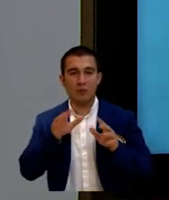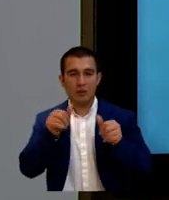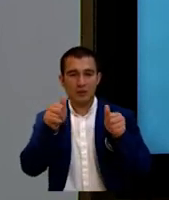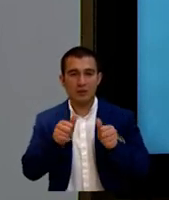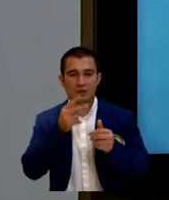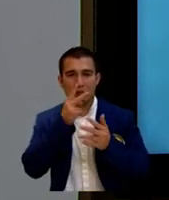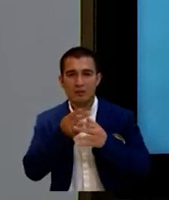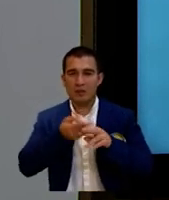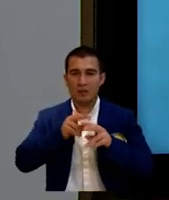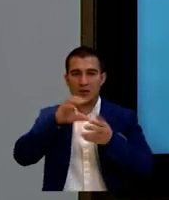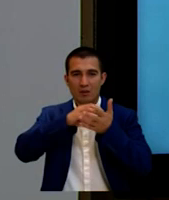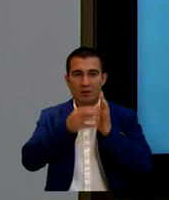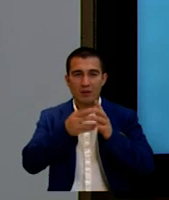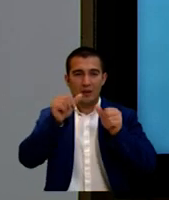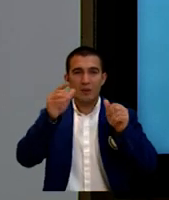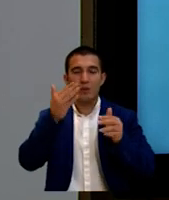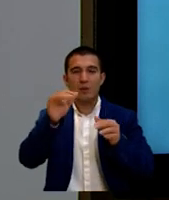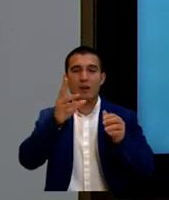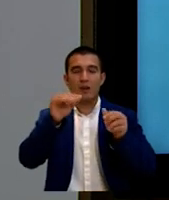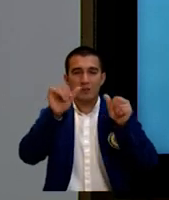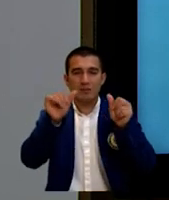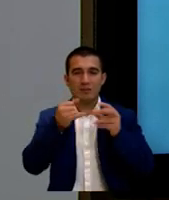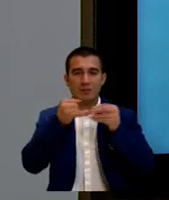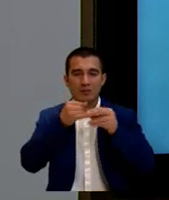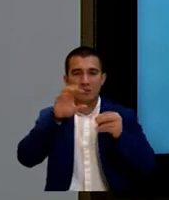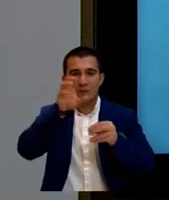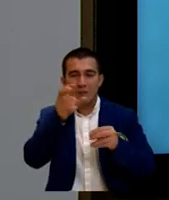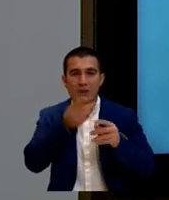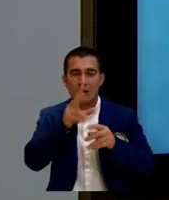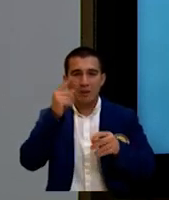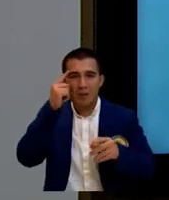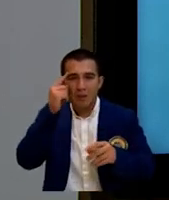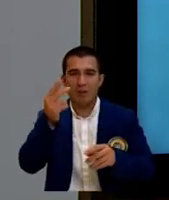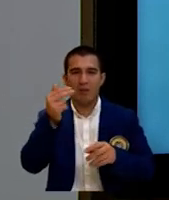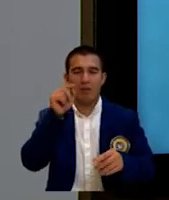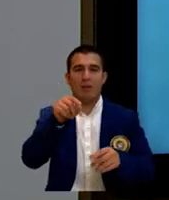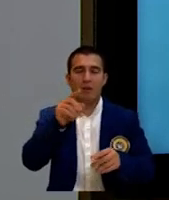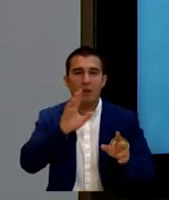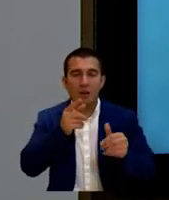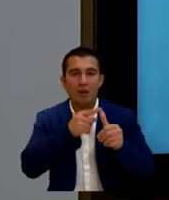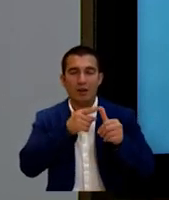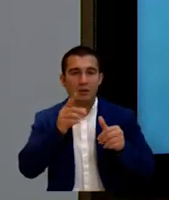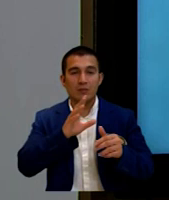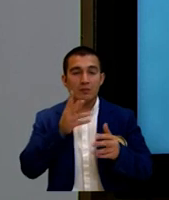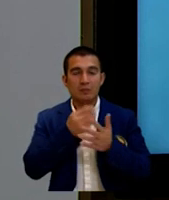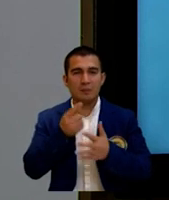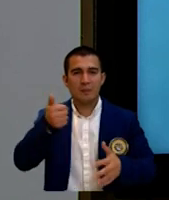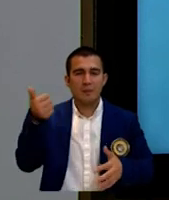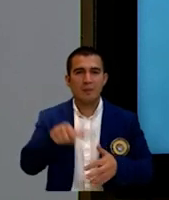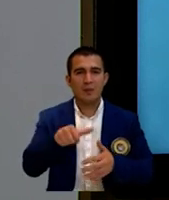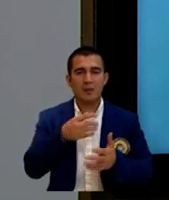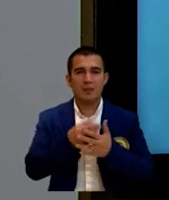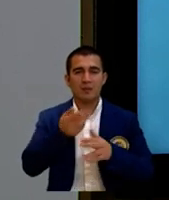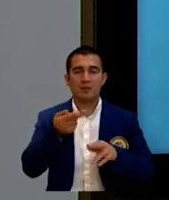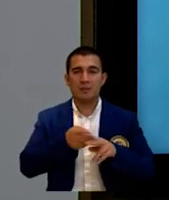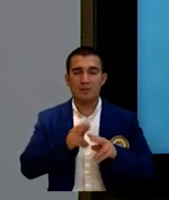qarab turib, qaysi davlat ekanligini topishingiz mumkin. Qani, birinchi o'rinda turadigan eng uzun temir